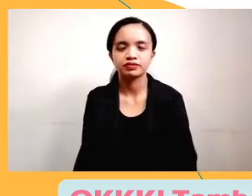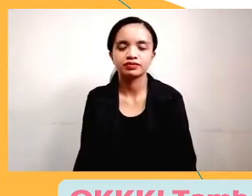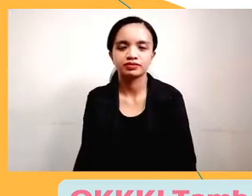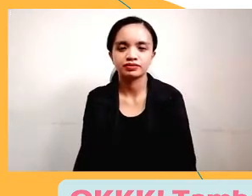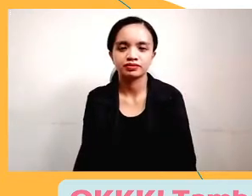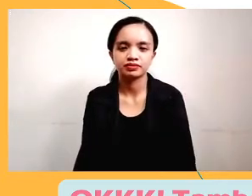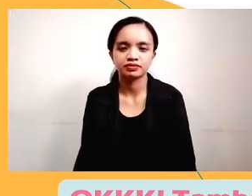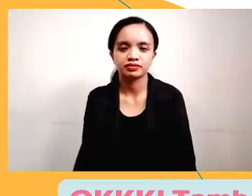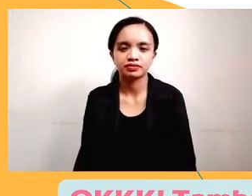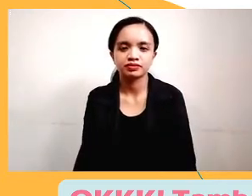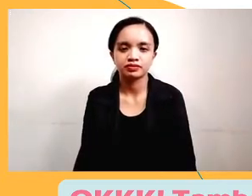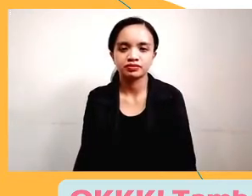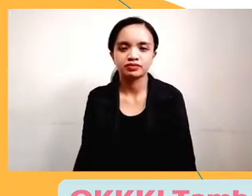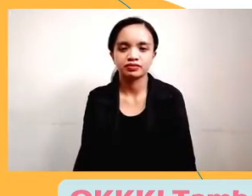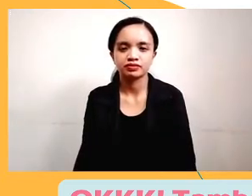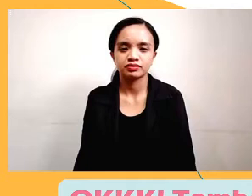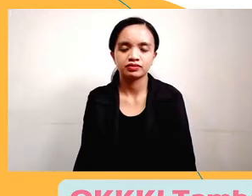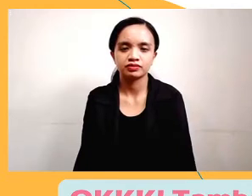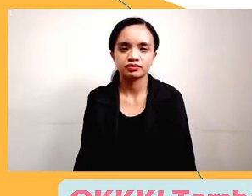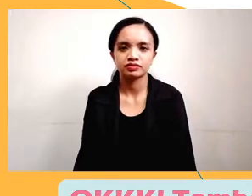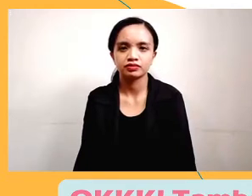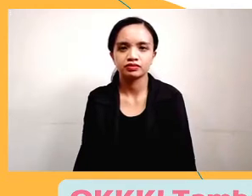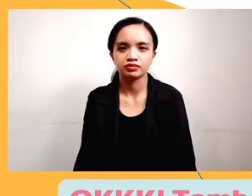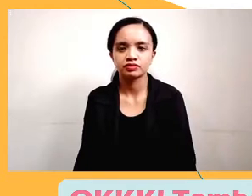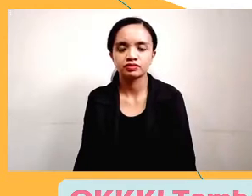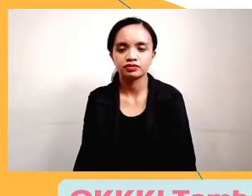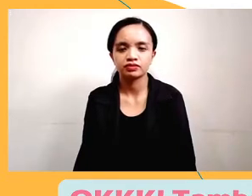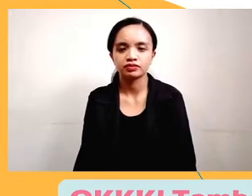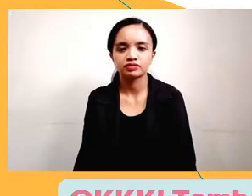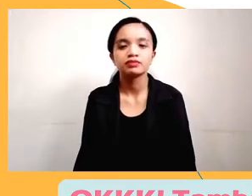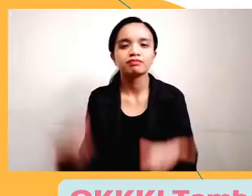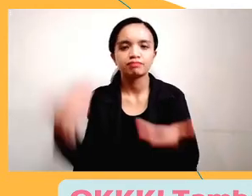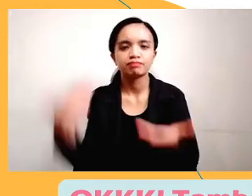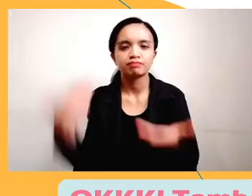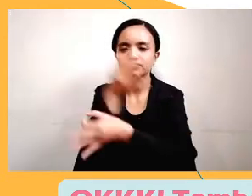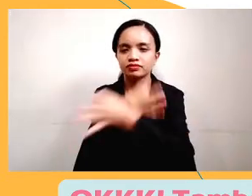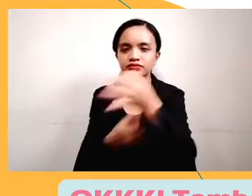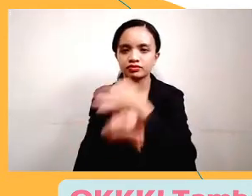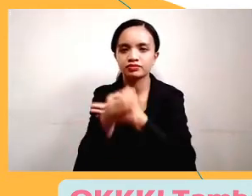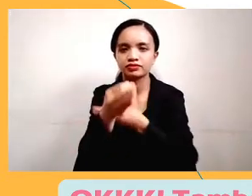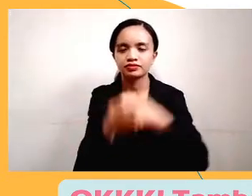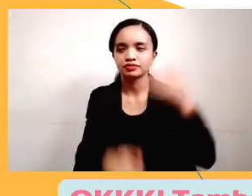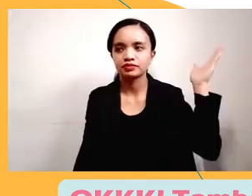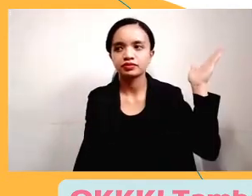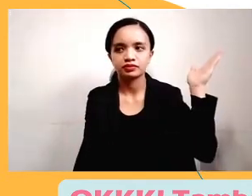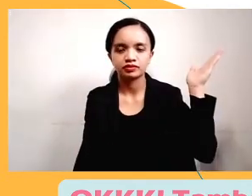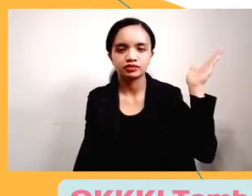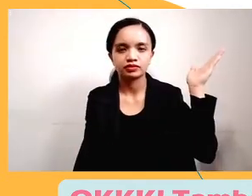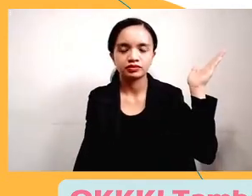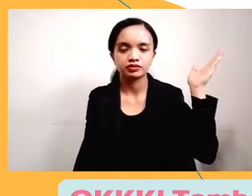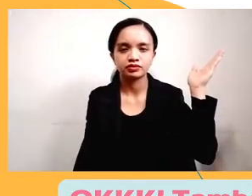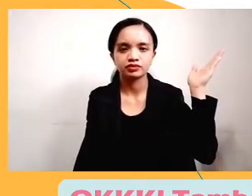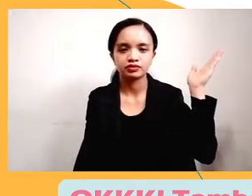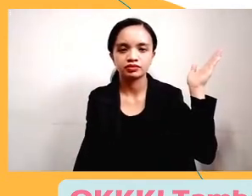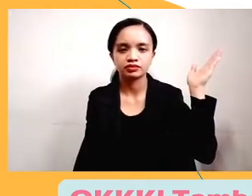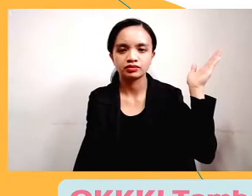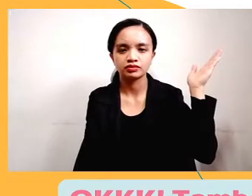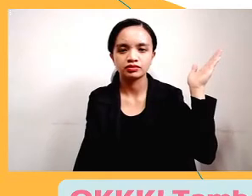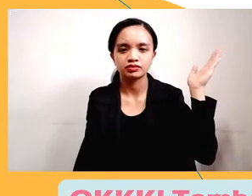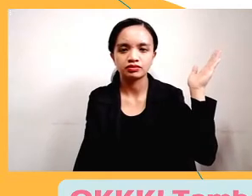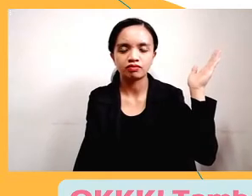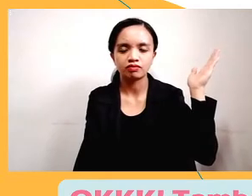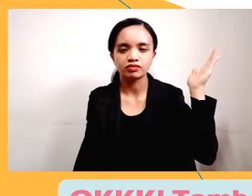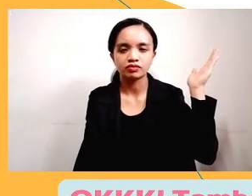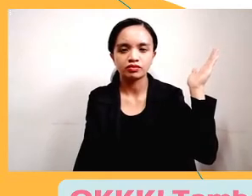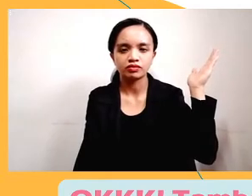pa. And down. Sa pa ulit. Up. And stretch to the front.